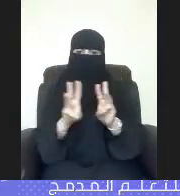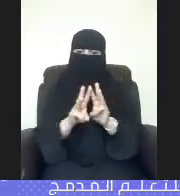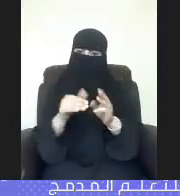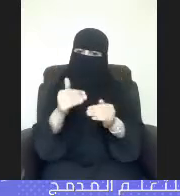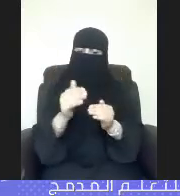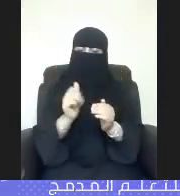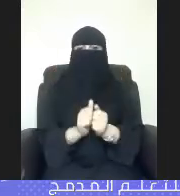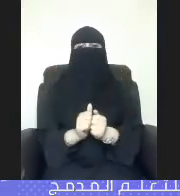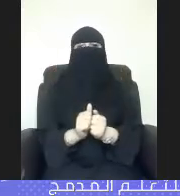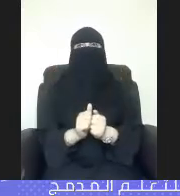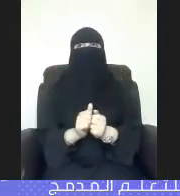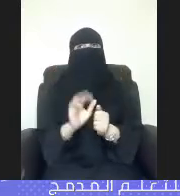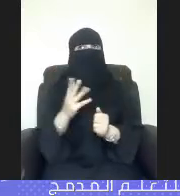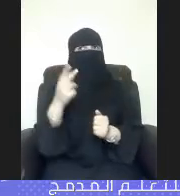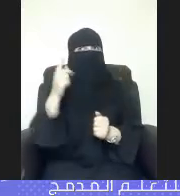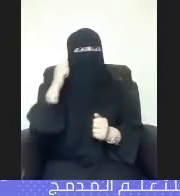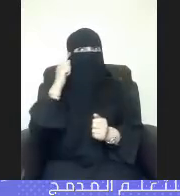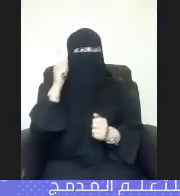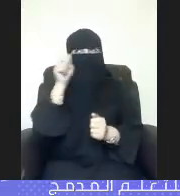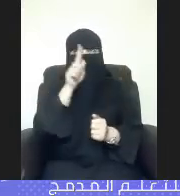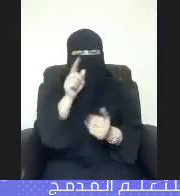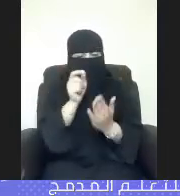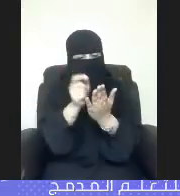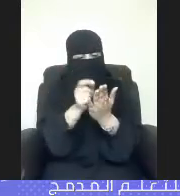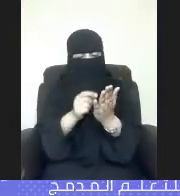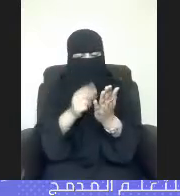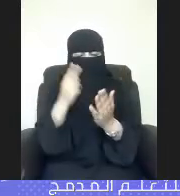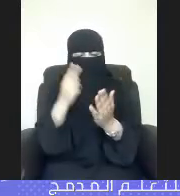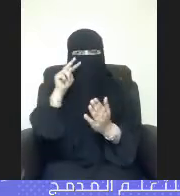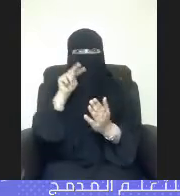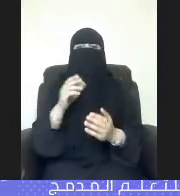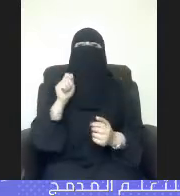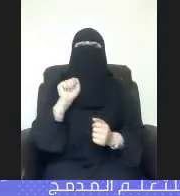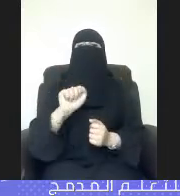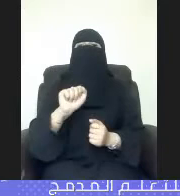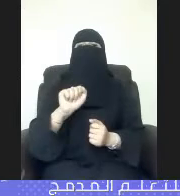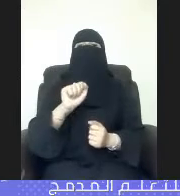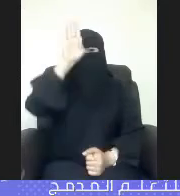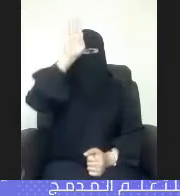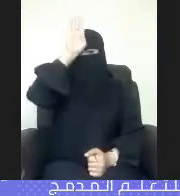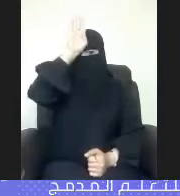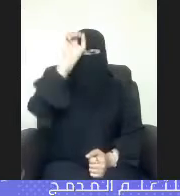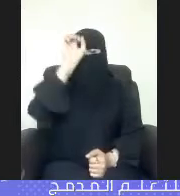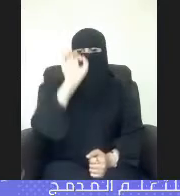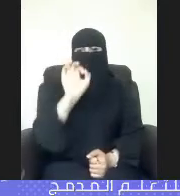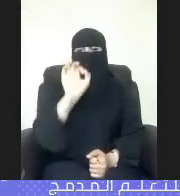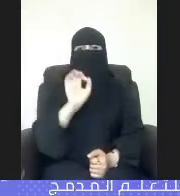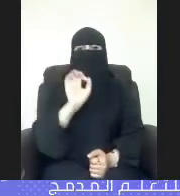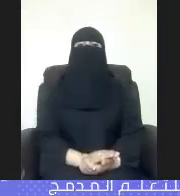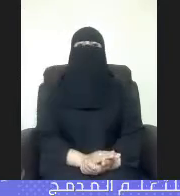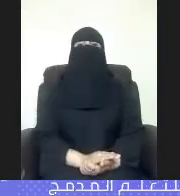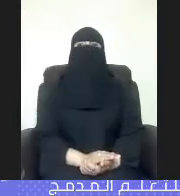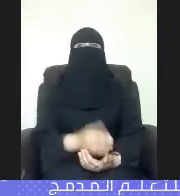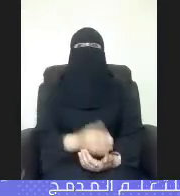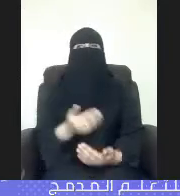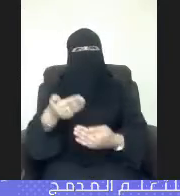الرشيدة وفقها الله. فقد صرح معالي وزير التعليم في كلمته بالأمس القريب بأن الوزارة